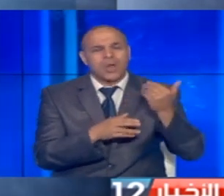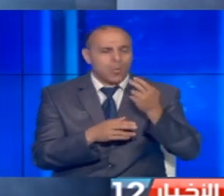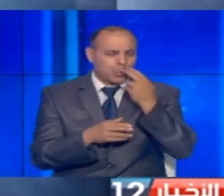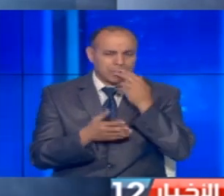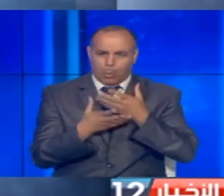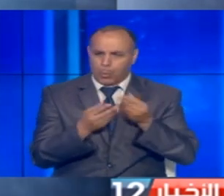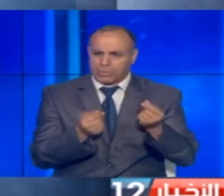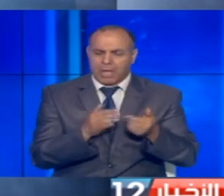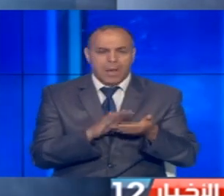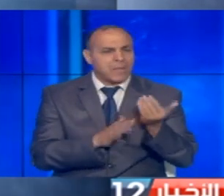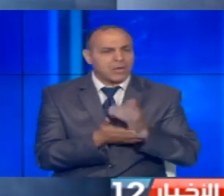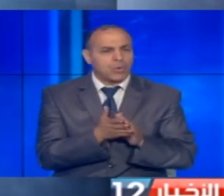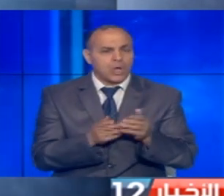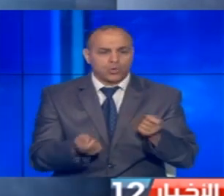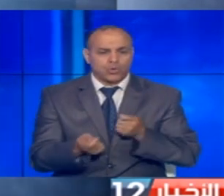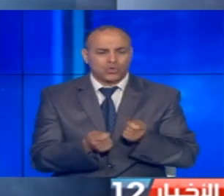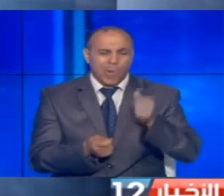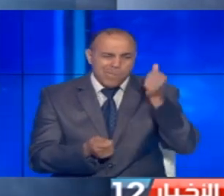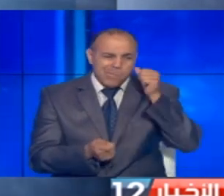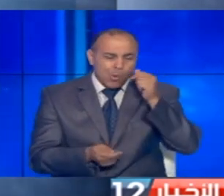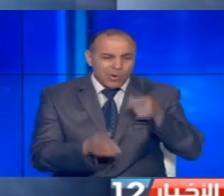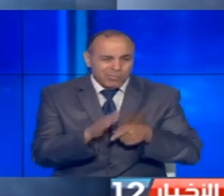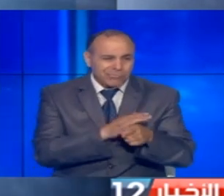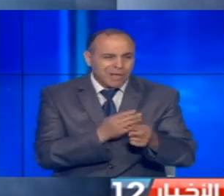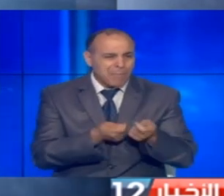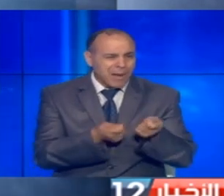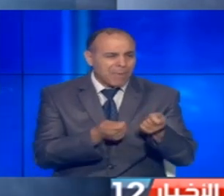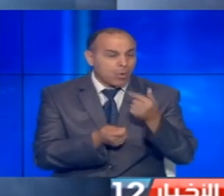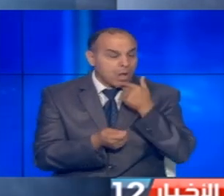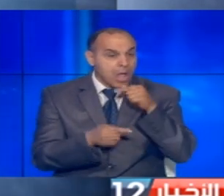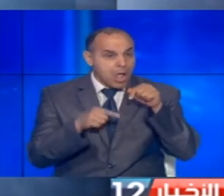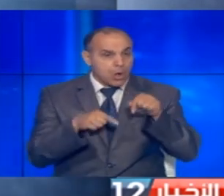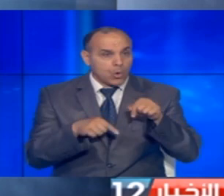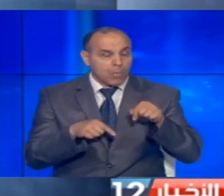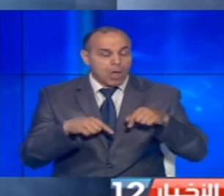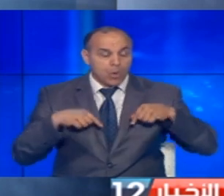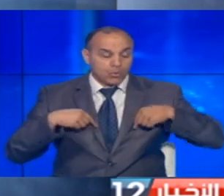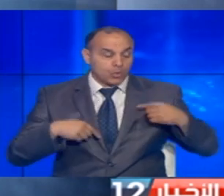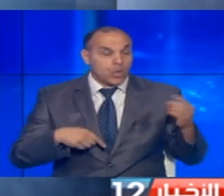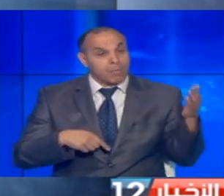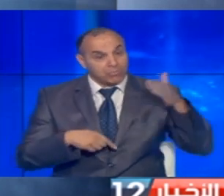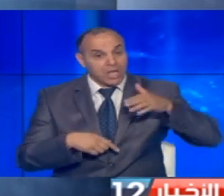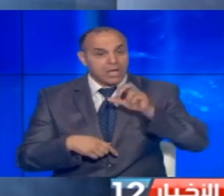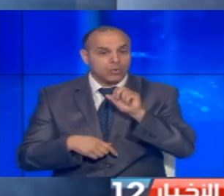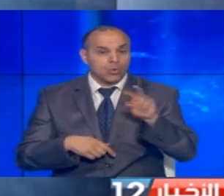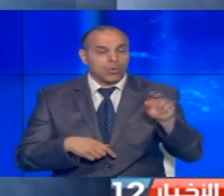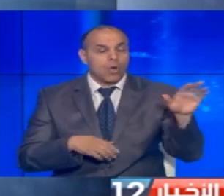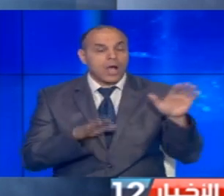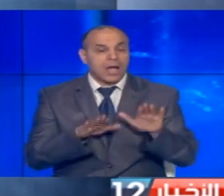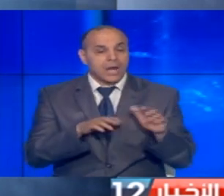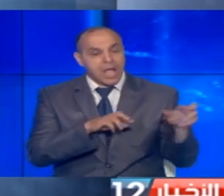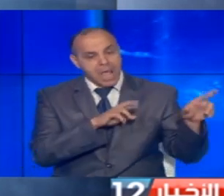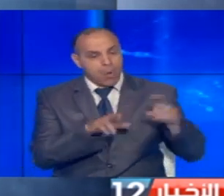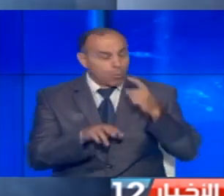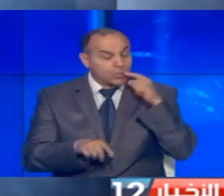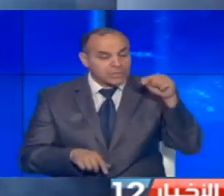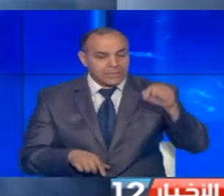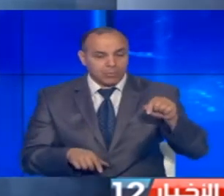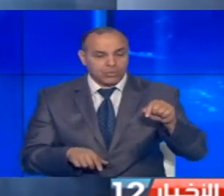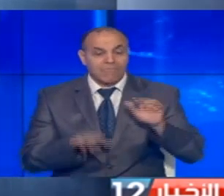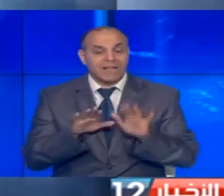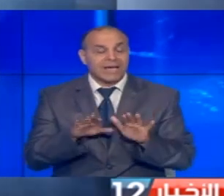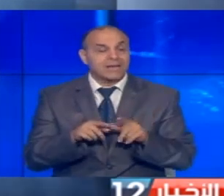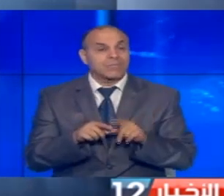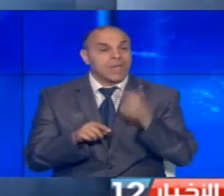صار واللي استغلوه تجار الموت هذوما والاتجار بالبشر. اليوم وجود السيد رئيس الحكومة في جزيرة قرقنة يعلن عن عودة الأمن في جزيرة